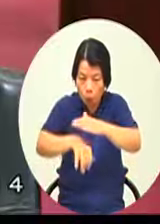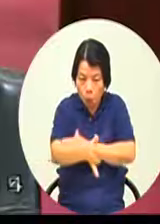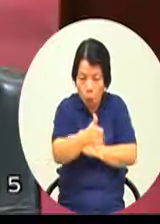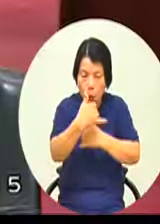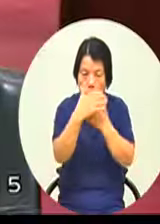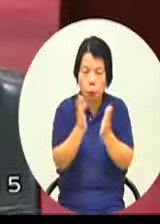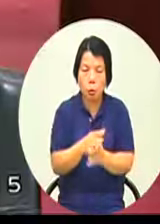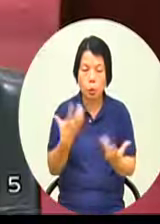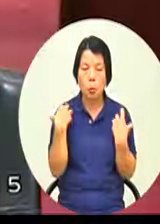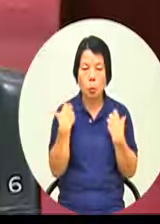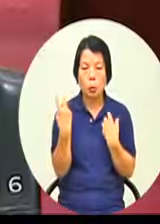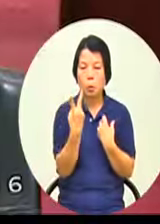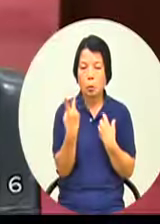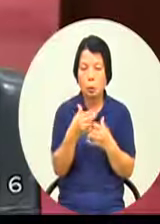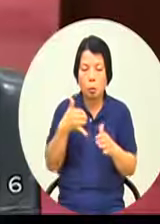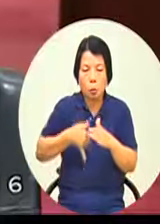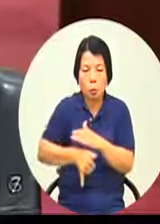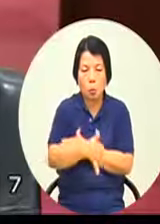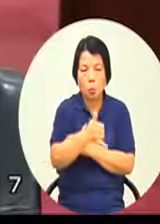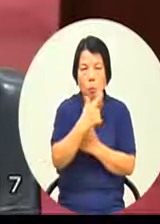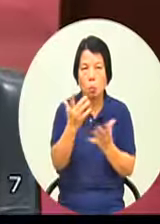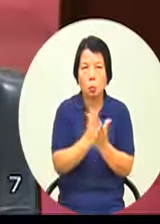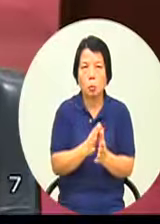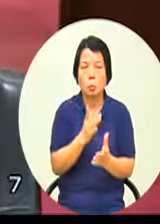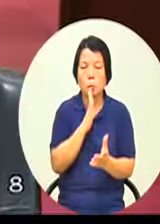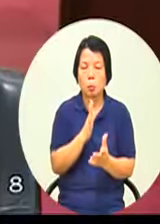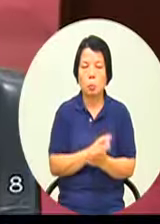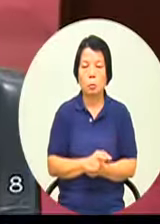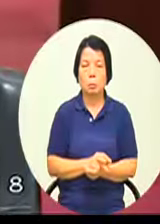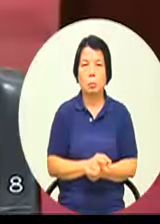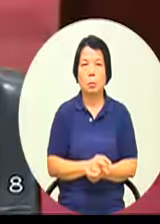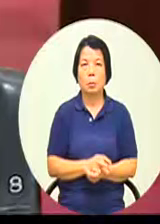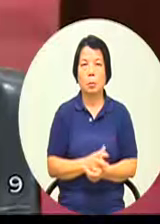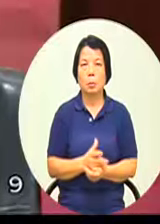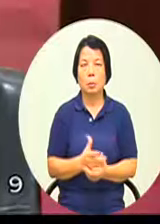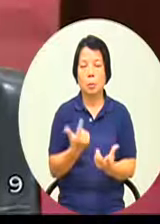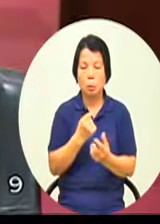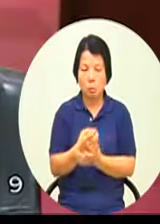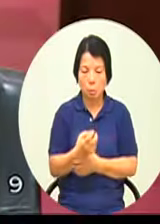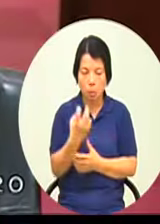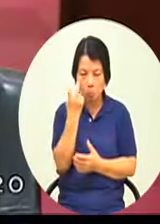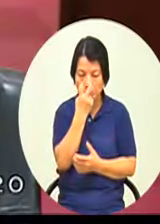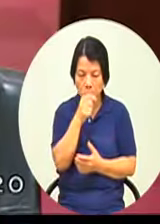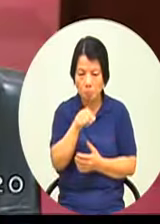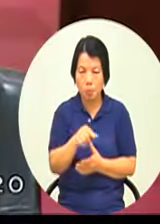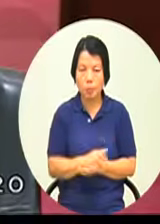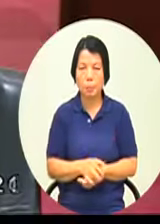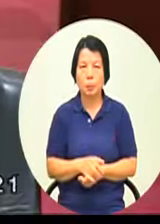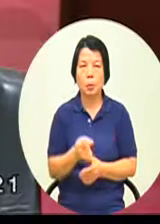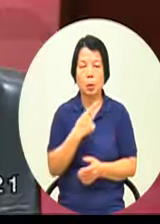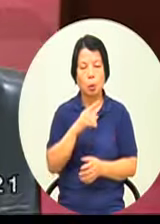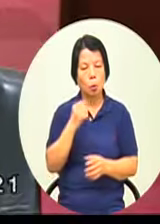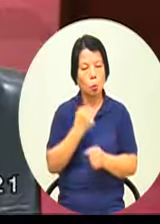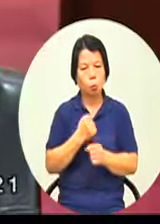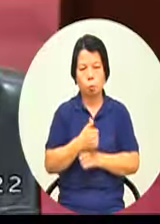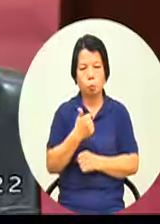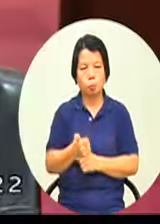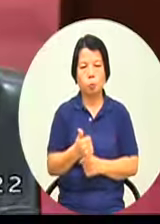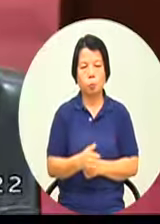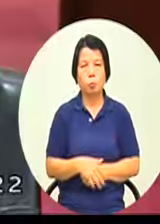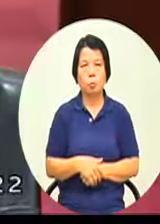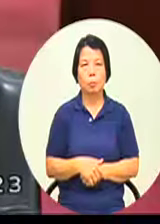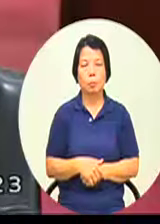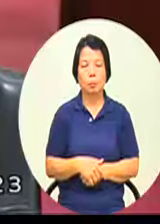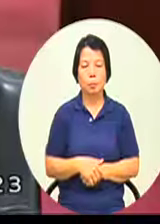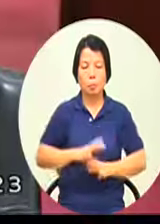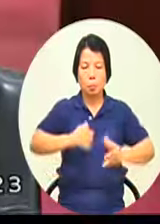办那个科长能力，包括迄个总管啦对不对？区域对不对？吼，伊嘛是用安尼这种面咧做对不对？真正是难得可贵啦。所以我建议局长